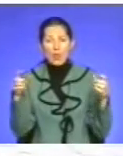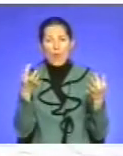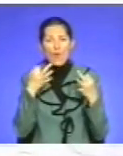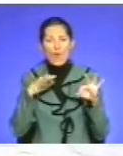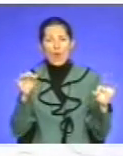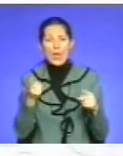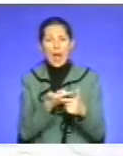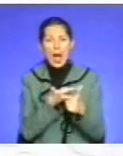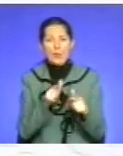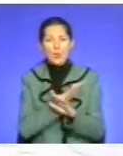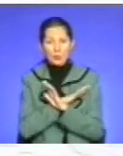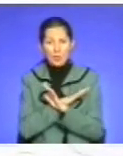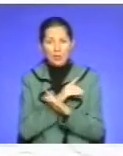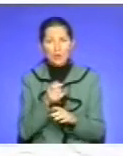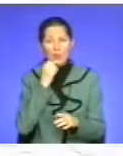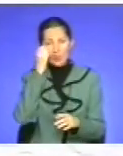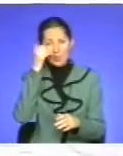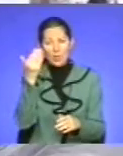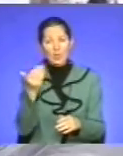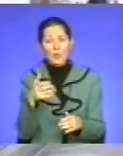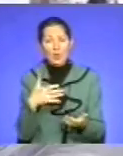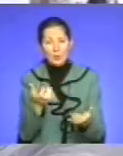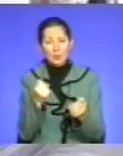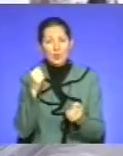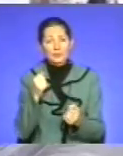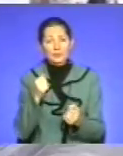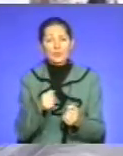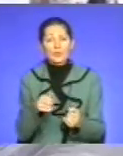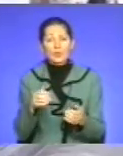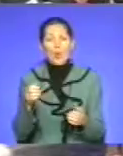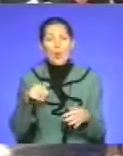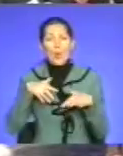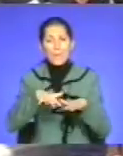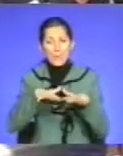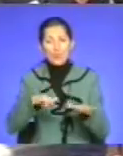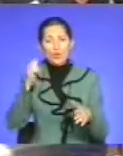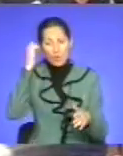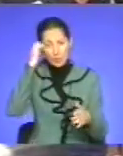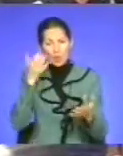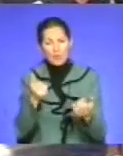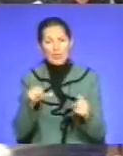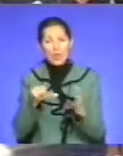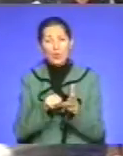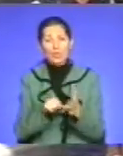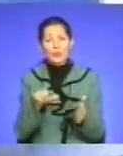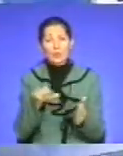завдяки їм отримали натхнення наступні покоління. У мітингу реквіємі взяли участь представники молодіжних організацій.